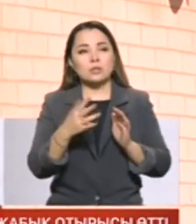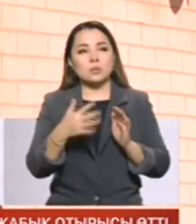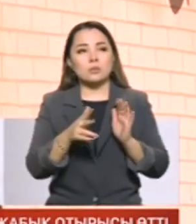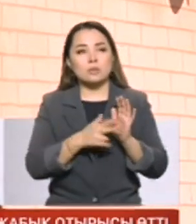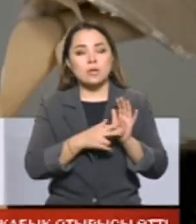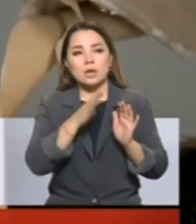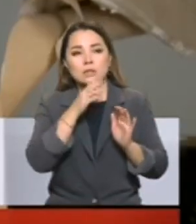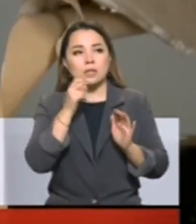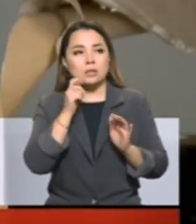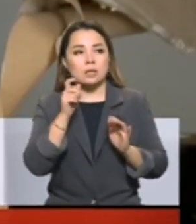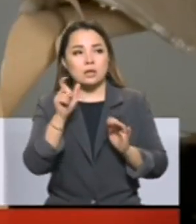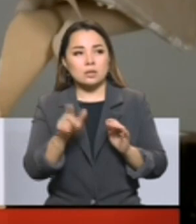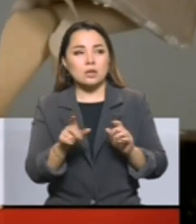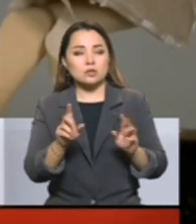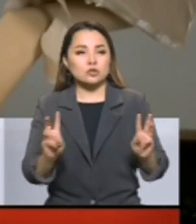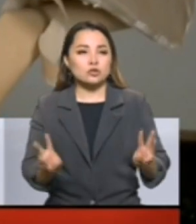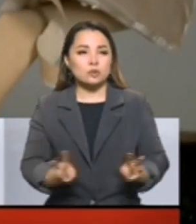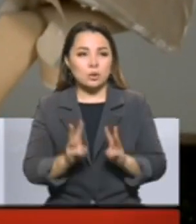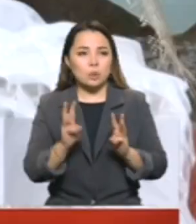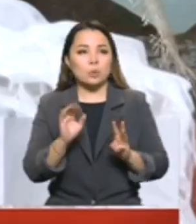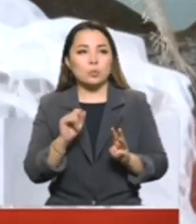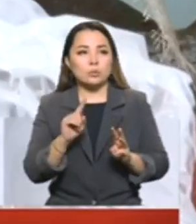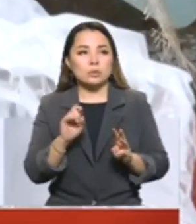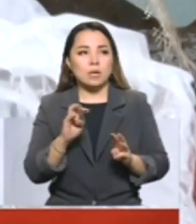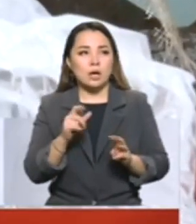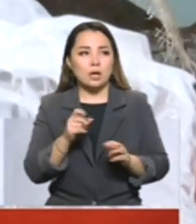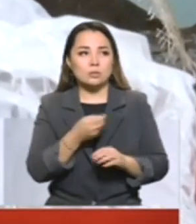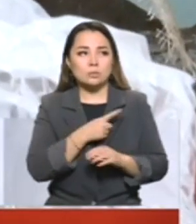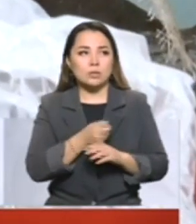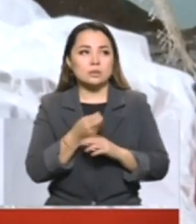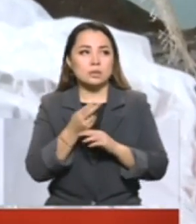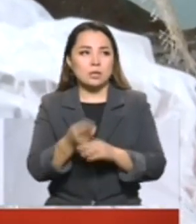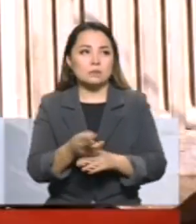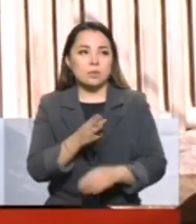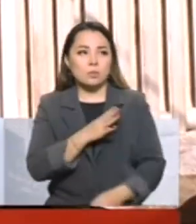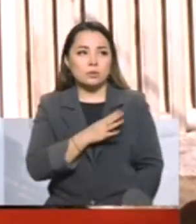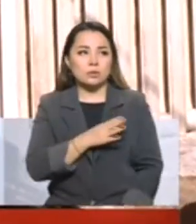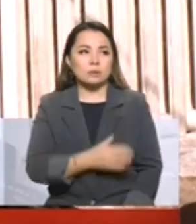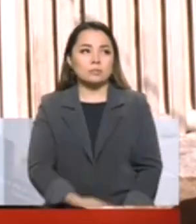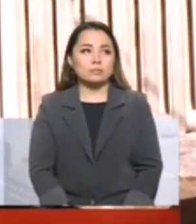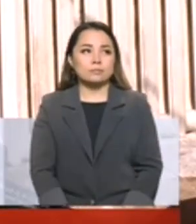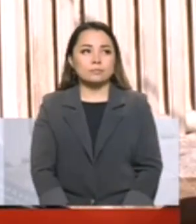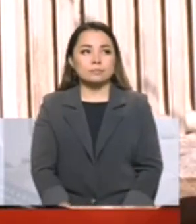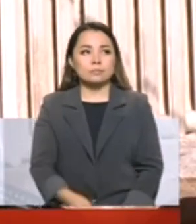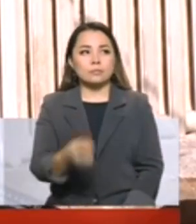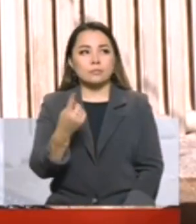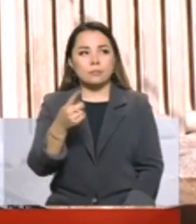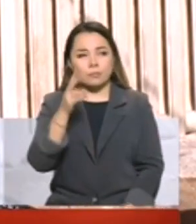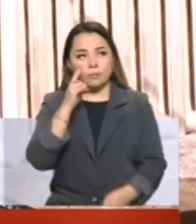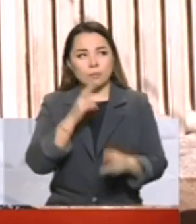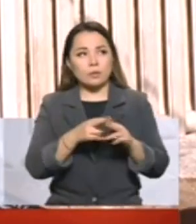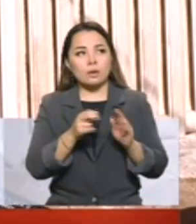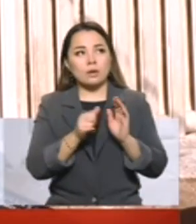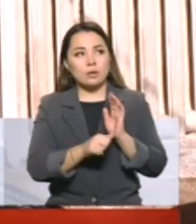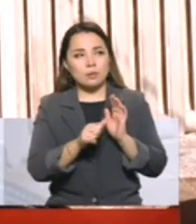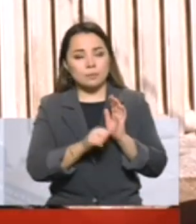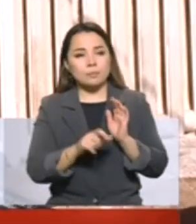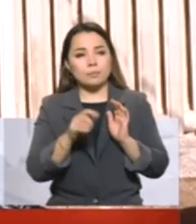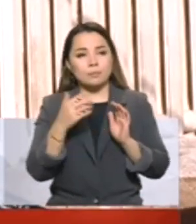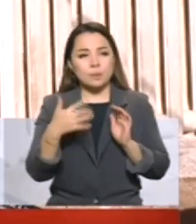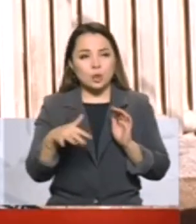екі азаматты қатты күйік шалып, Ұзынағаштағы аурухананың жансақтау бөлімінен бірақ шыққан. Бір ағам 50%, екіншісі